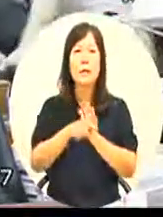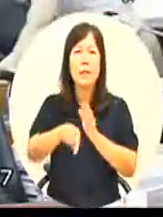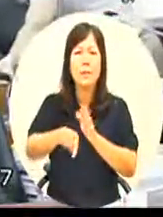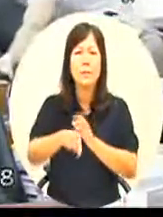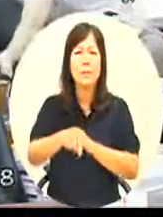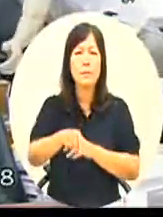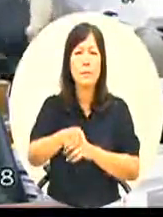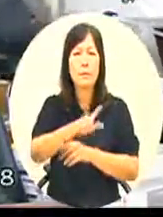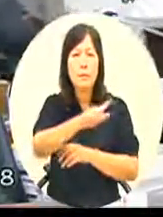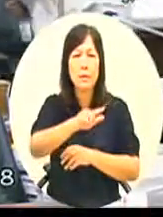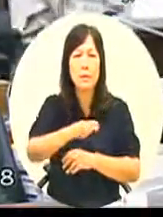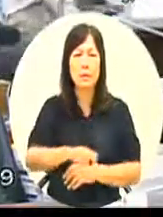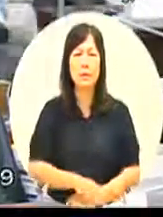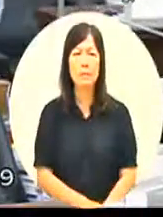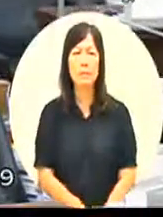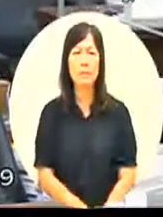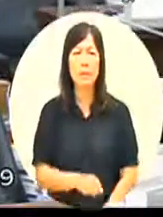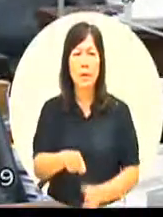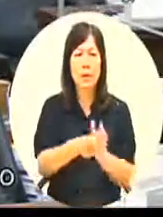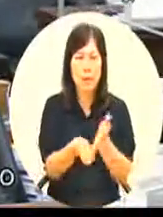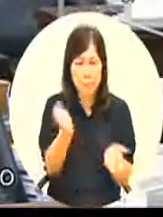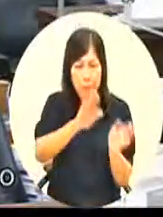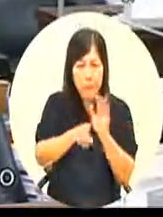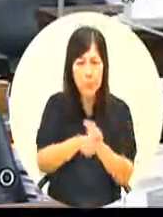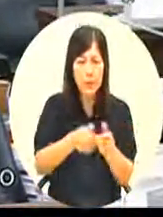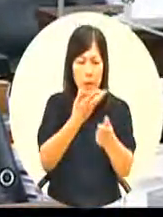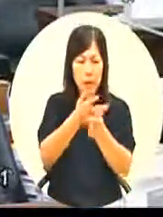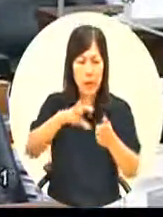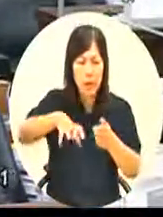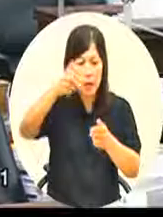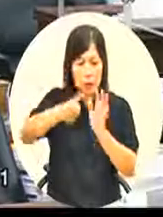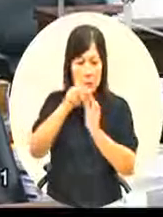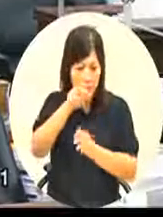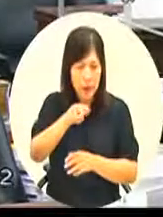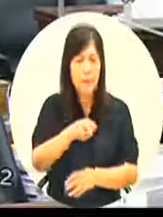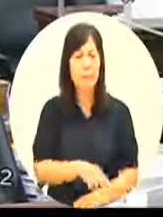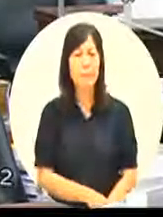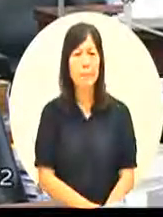些好包装拿给局长看一下。